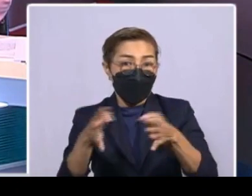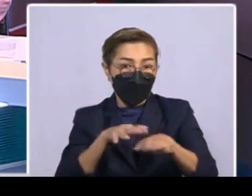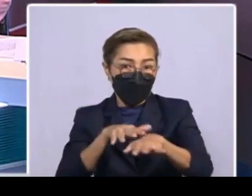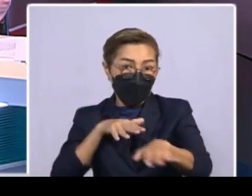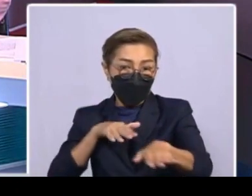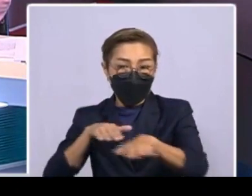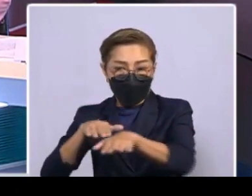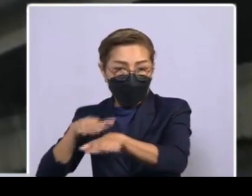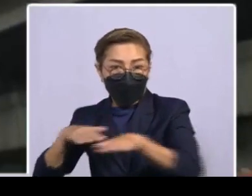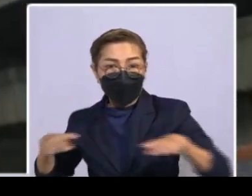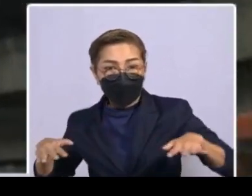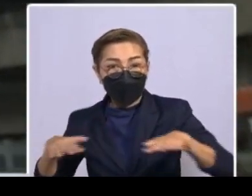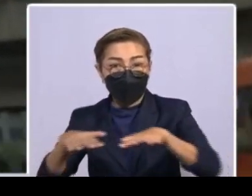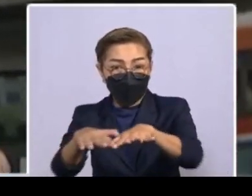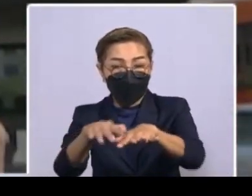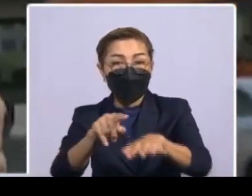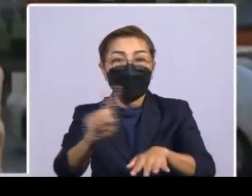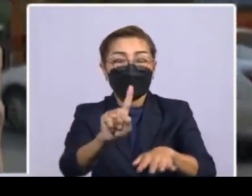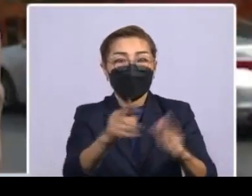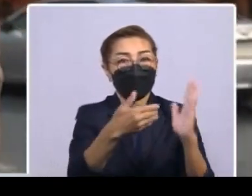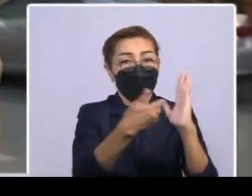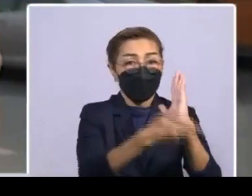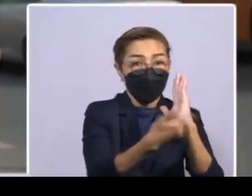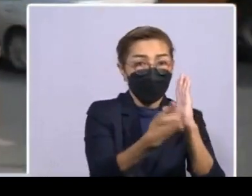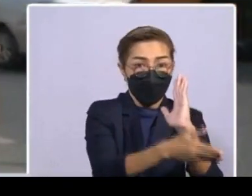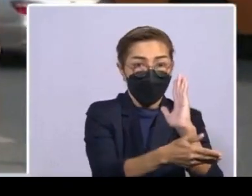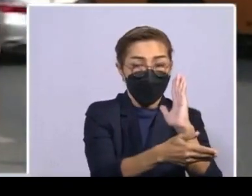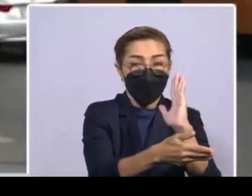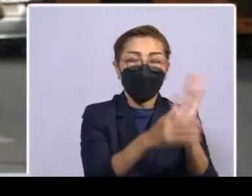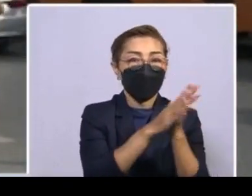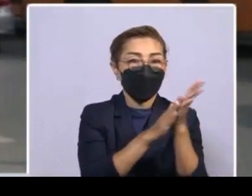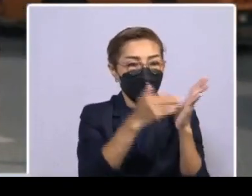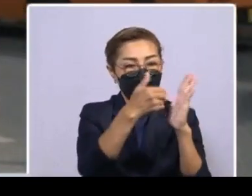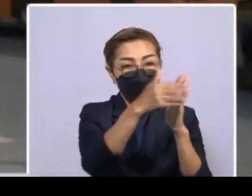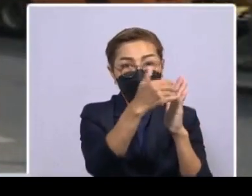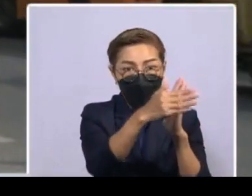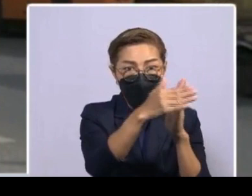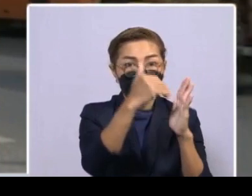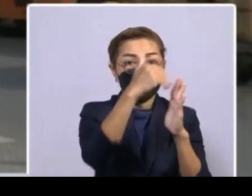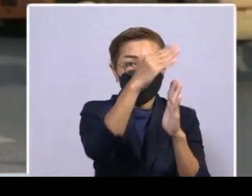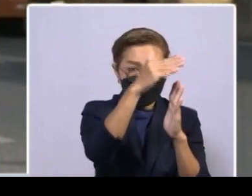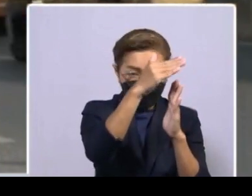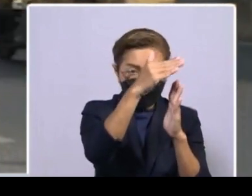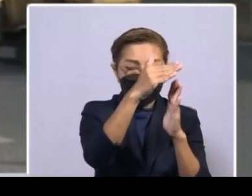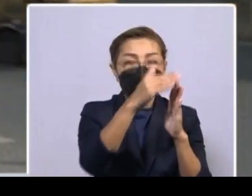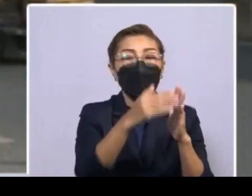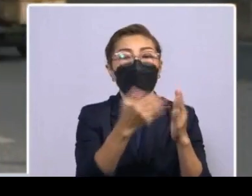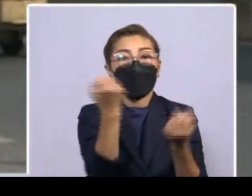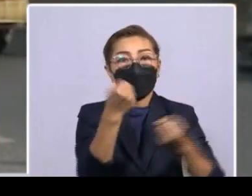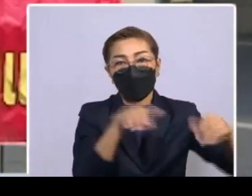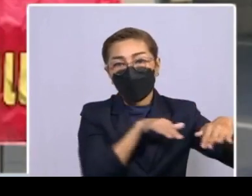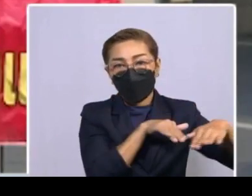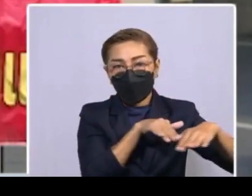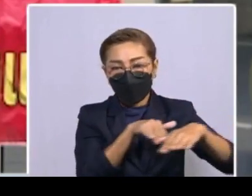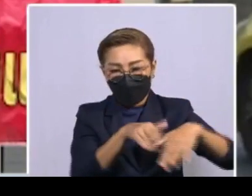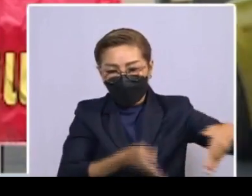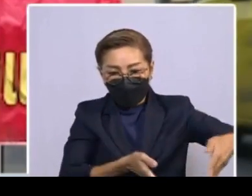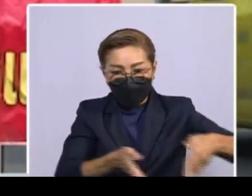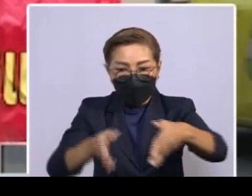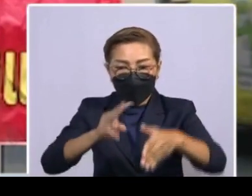เส้นทางต่างๆนะครับอย่างรถบรรทุกที่มาจากภาคตะวันออกเฉียงเหนือกับต่างภาคเหนือเขาก็มาผ่านถนนมิตรภาพ